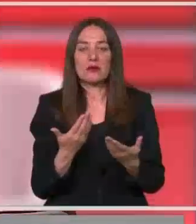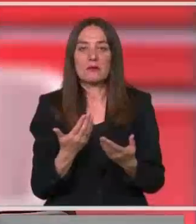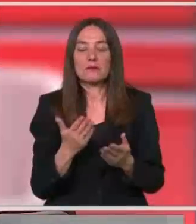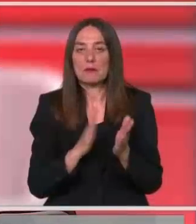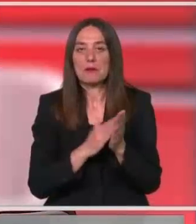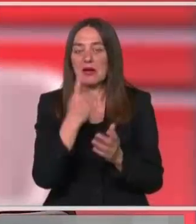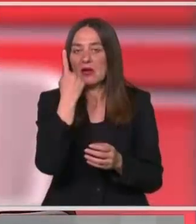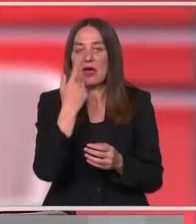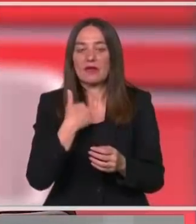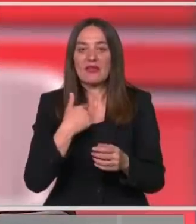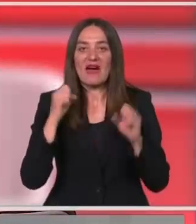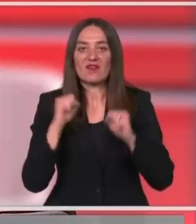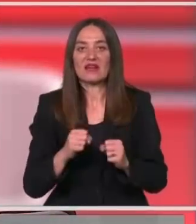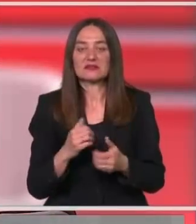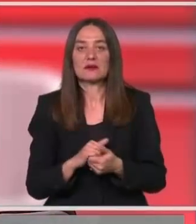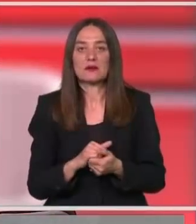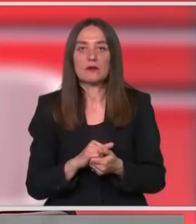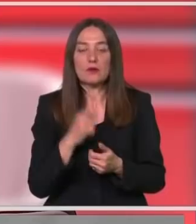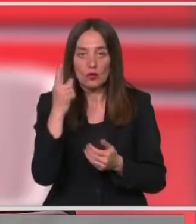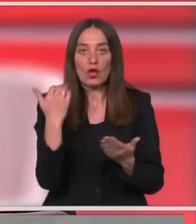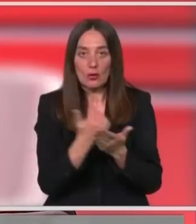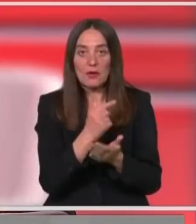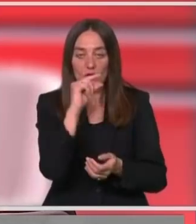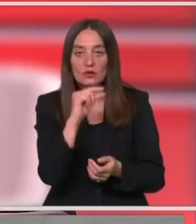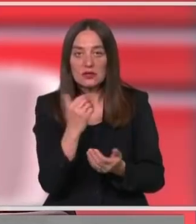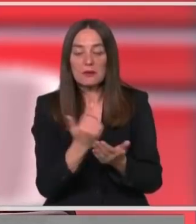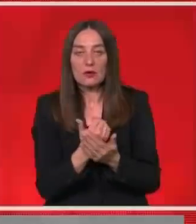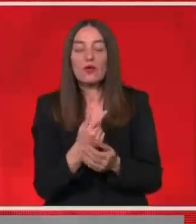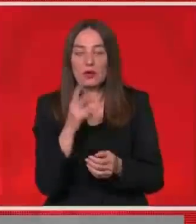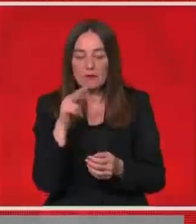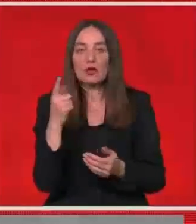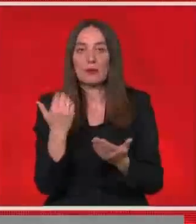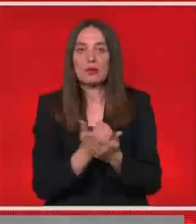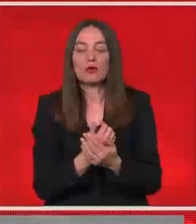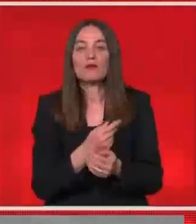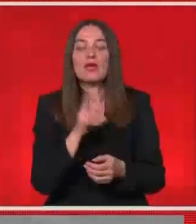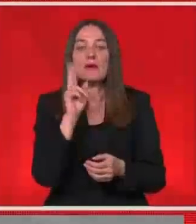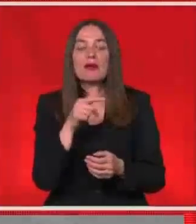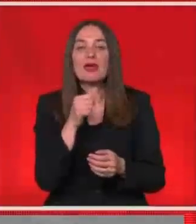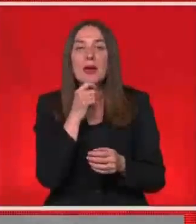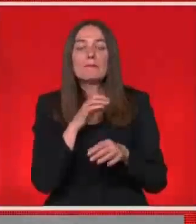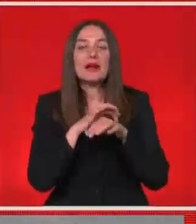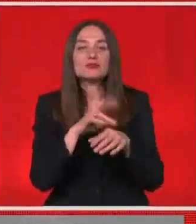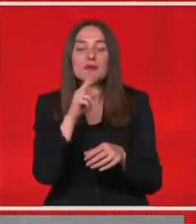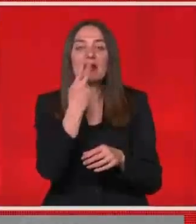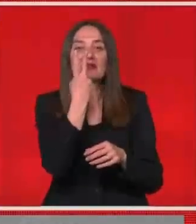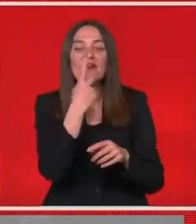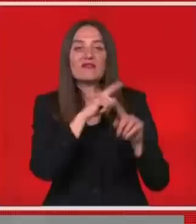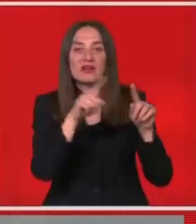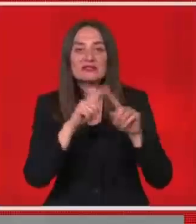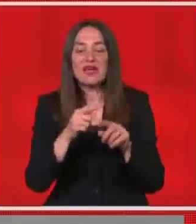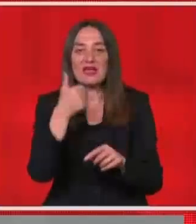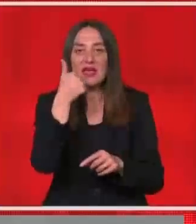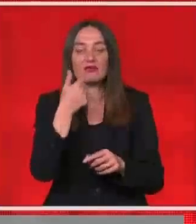dve vrste preduzetnika. Sebe kao vlasnika. Dakle, jel oni dobijaju minimalnu zaradu? Oni dobiju. Imate tu, dakle, preduzetnici, imate dve, da kažem, vrste. Jedni